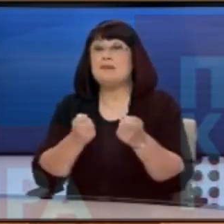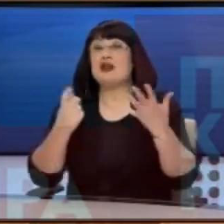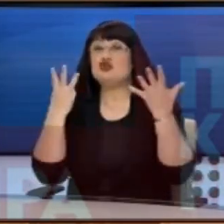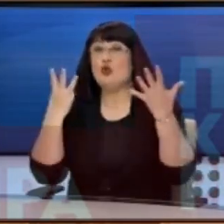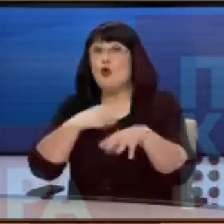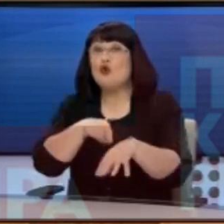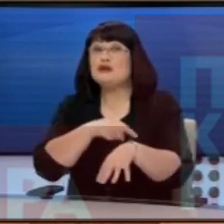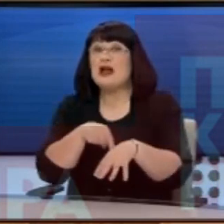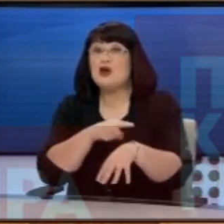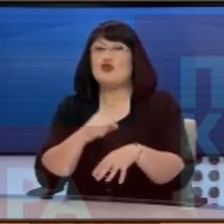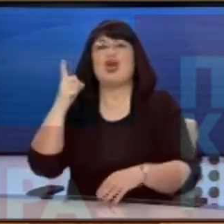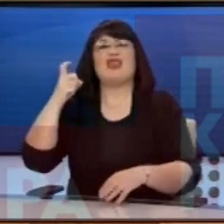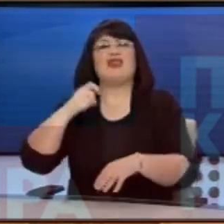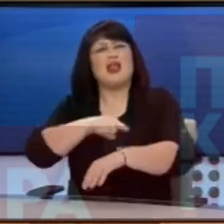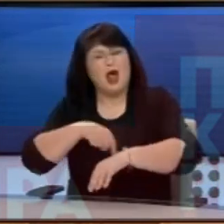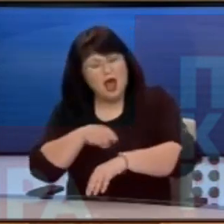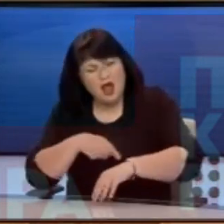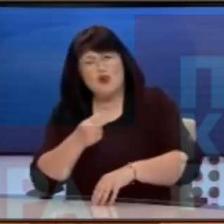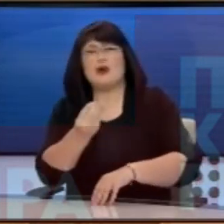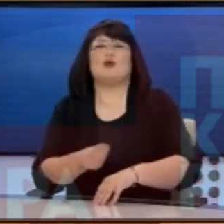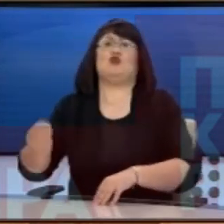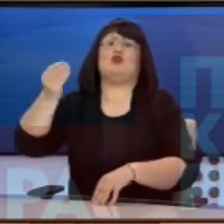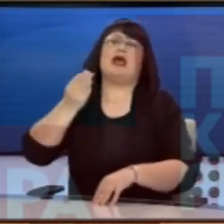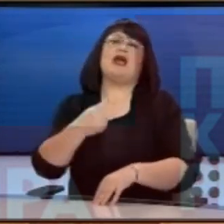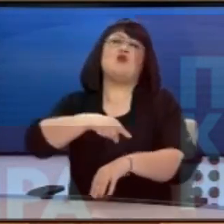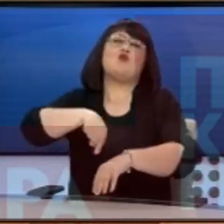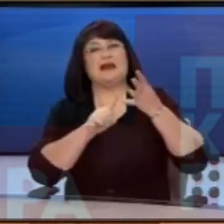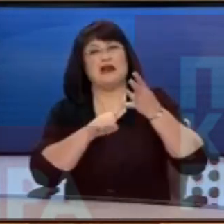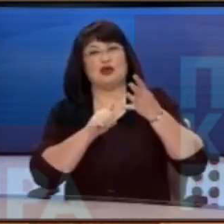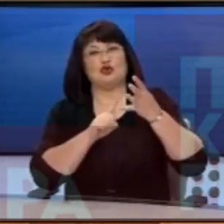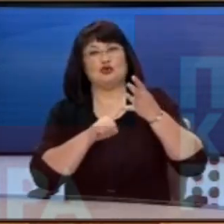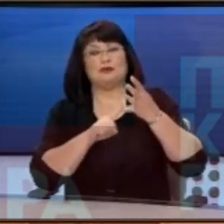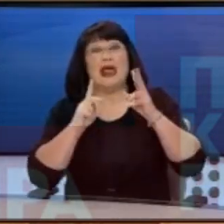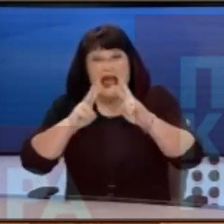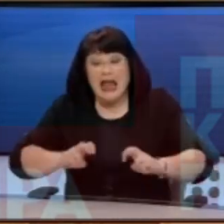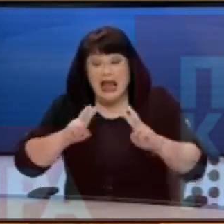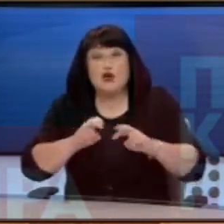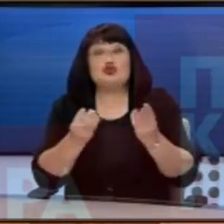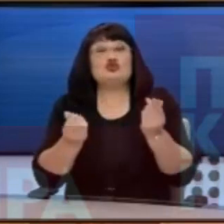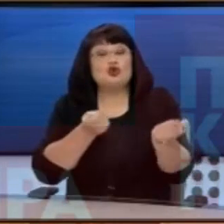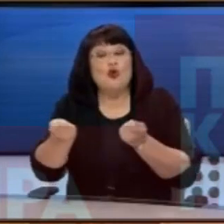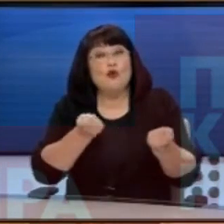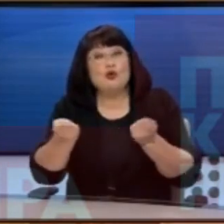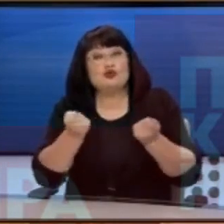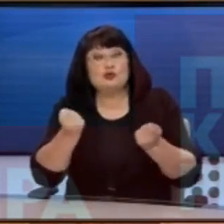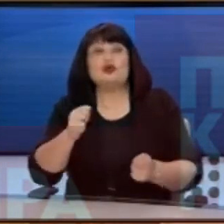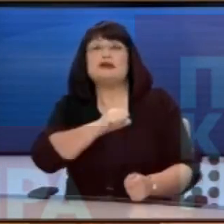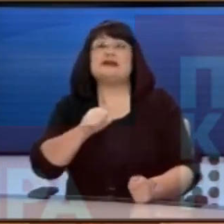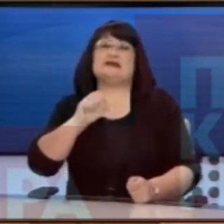οκτάωρο. Πάμε για 10 ώρα και οι υπερορίες που δεν θα πληρώνονται. Οι ελεγκτικοί μηχανισμοί του κράτους, το